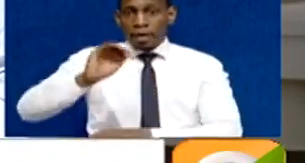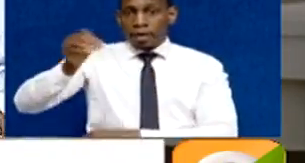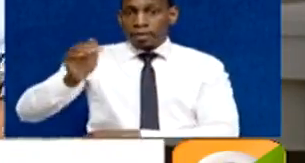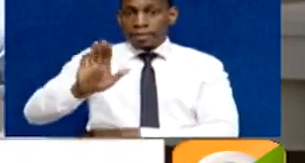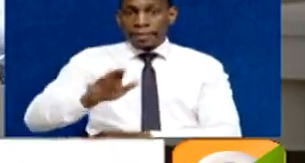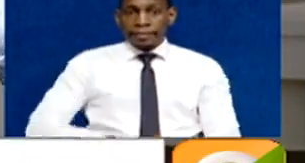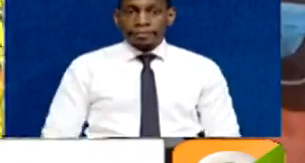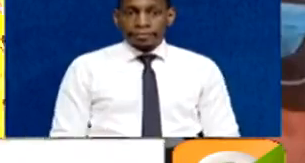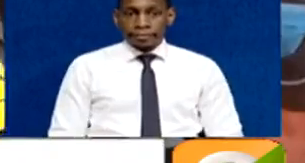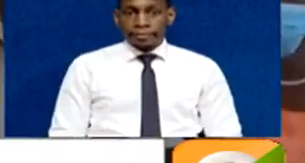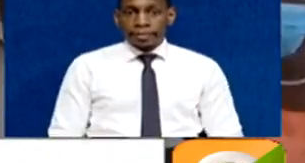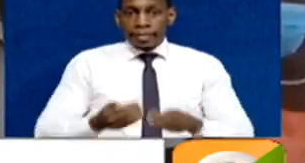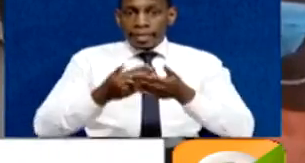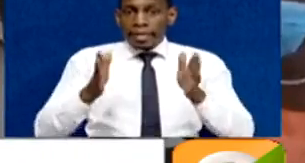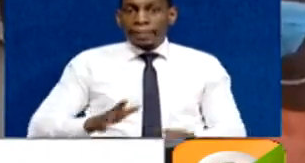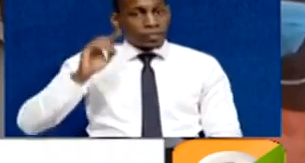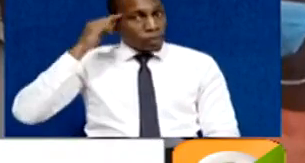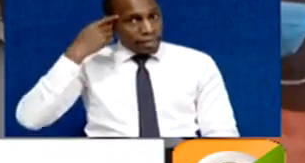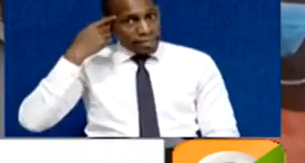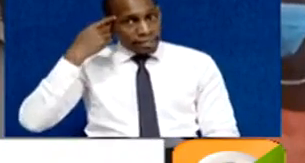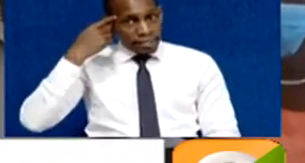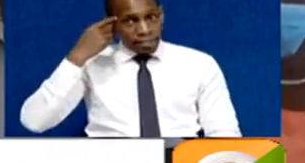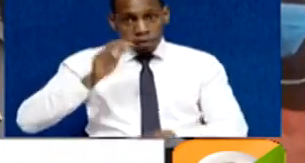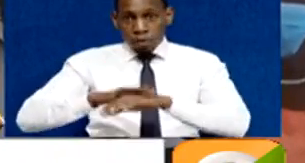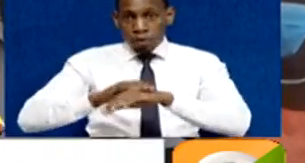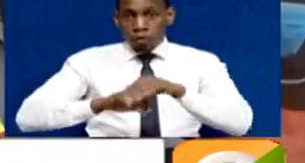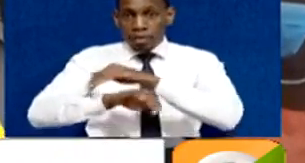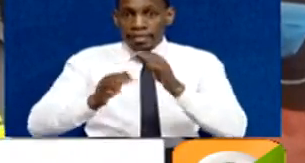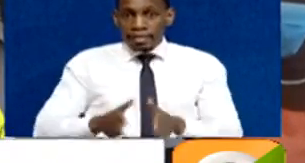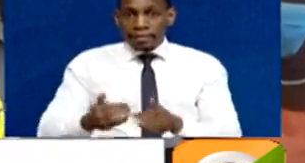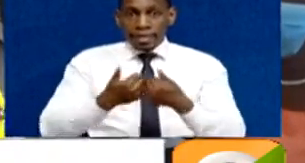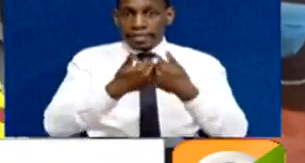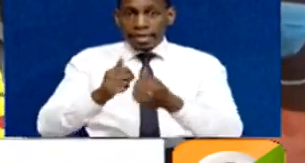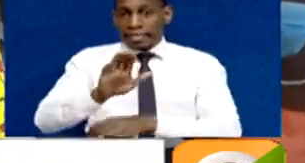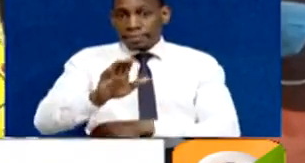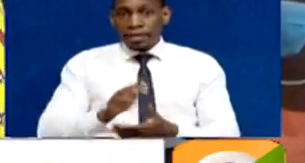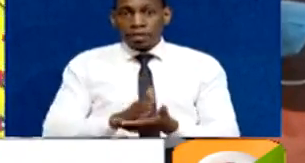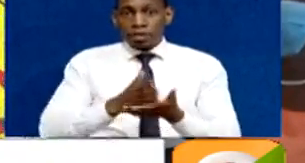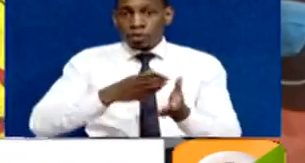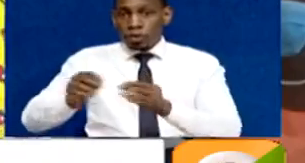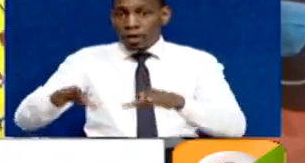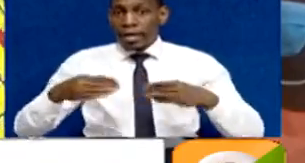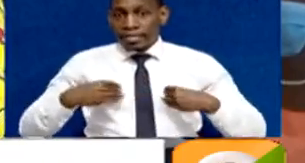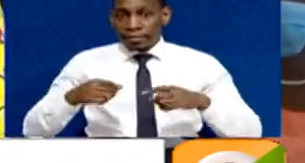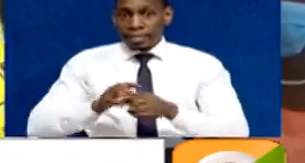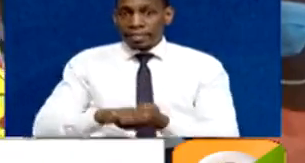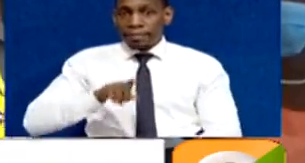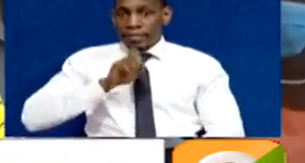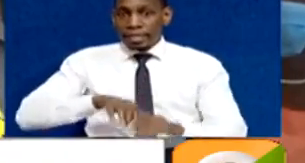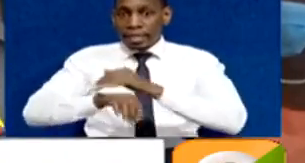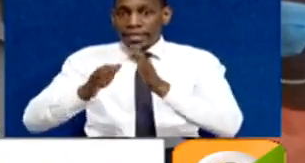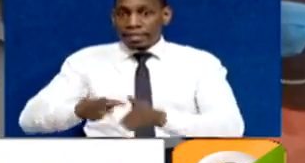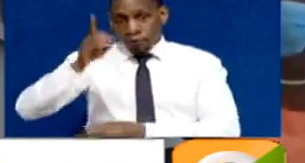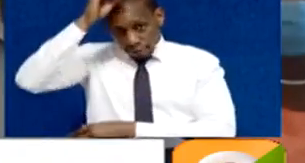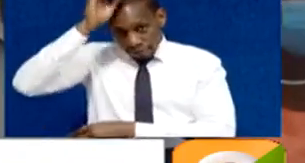hiyo. And anybody who thinks there is a good thief, I challenge you to go and allow that chicken thief in